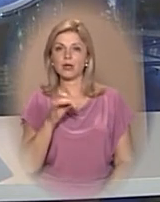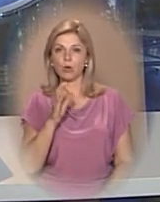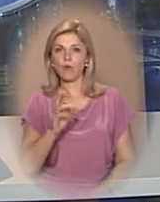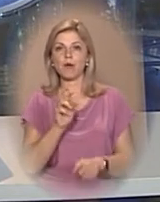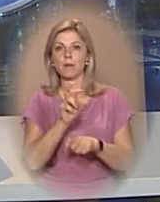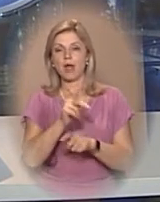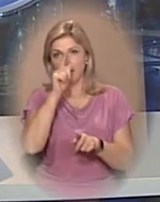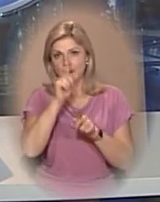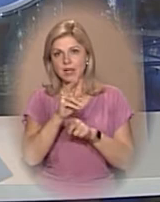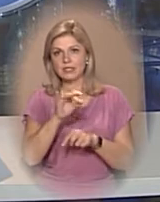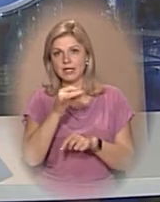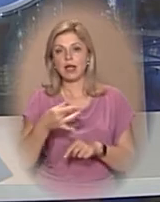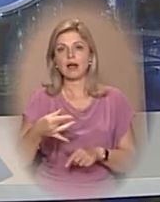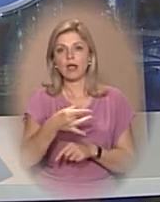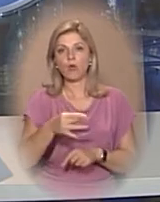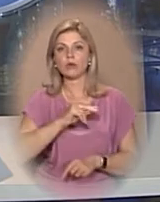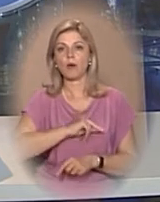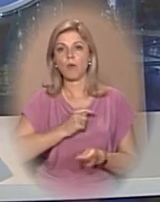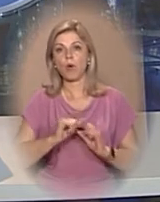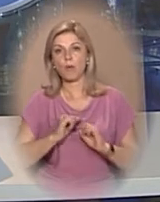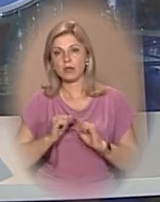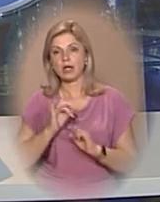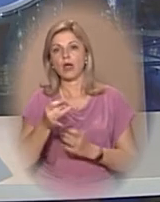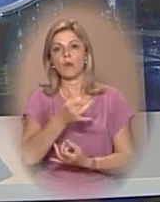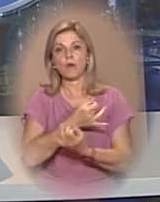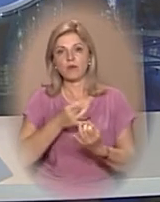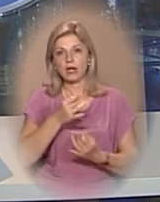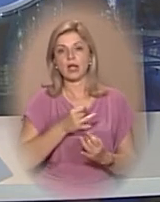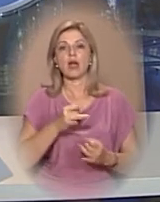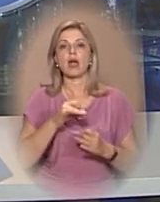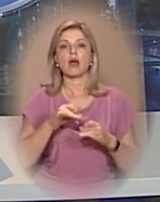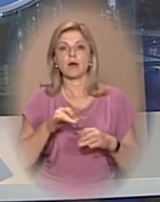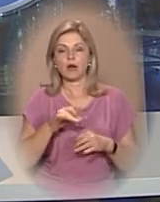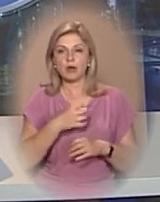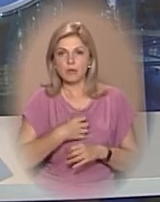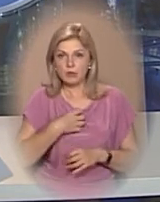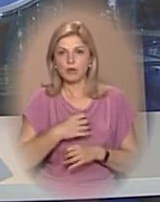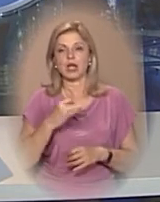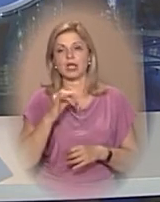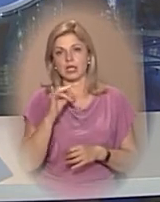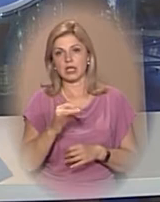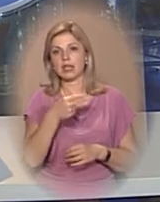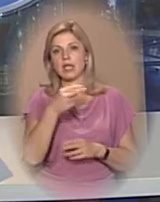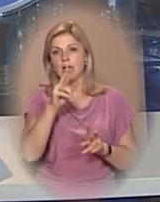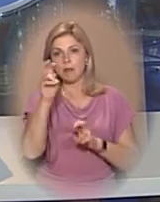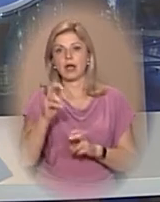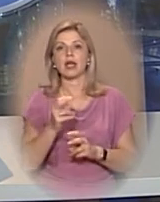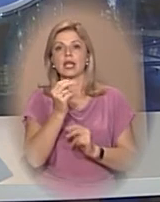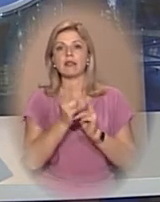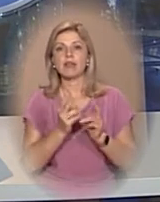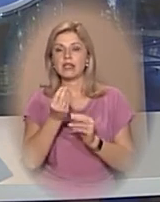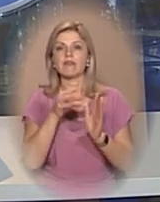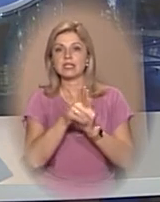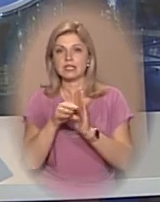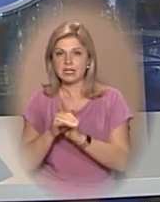відвідав Братський район з робочим візитом та обговорив з місцевими можновладцями і громадою тему інвестицій. У району є всі